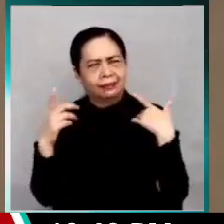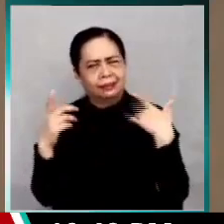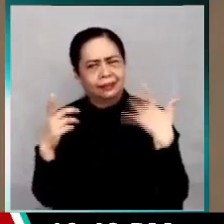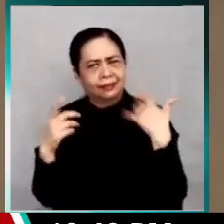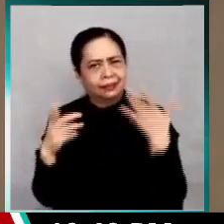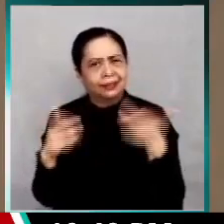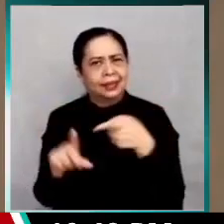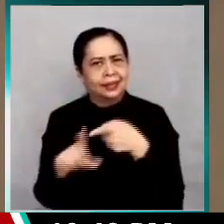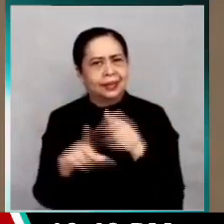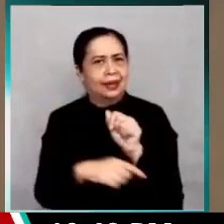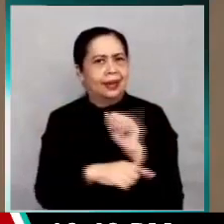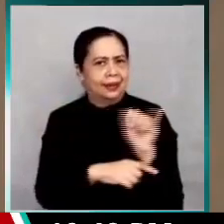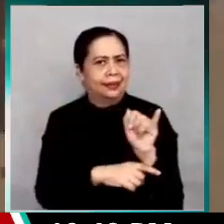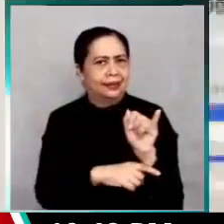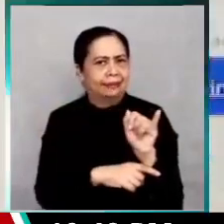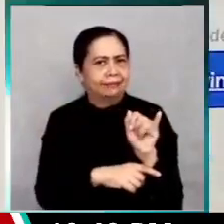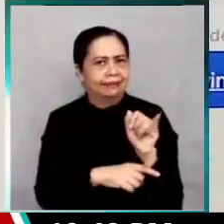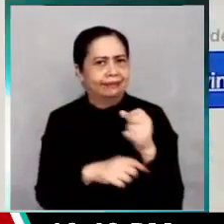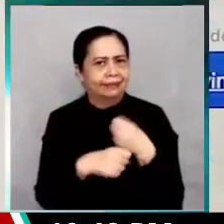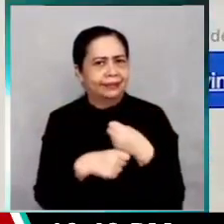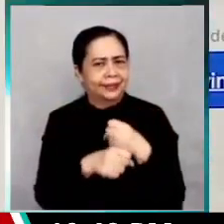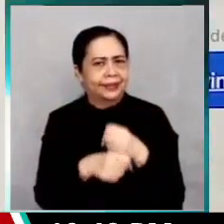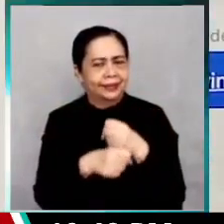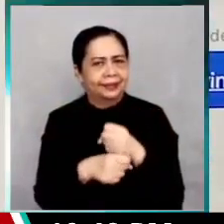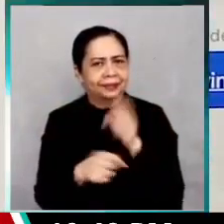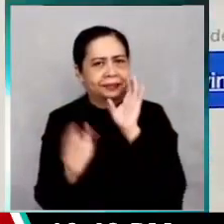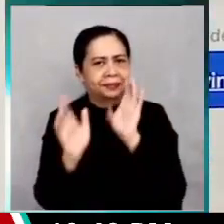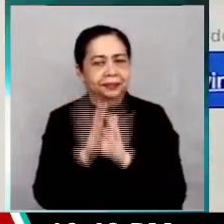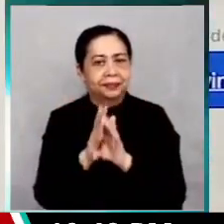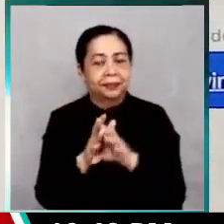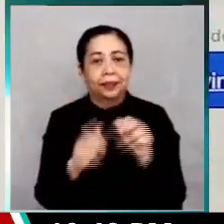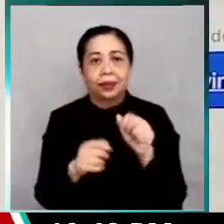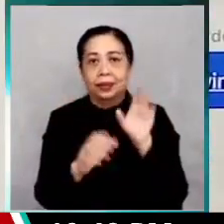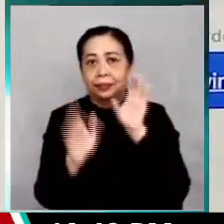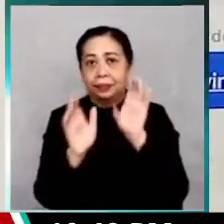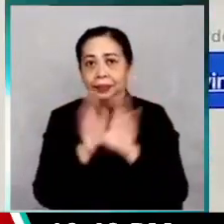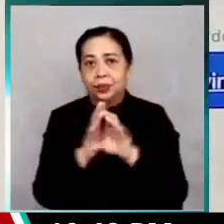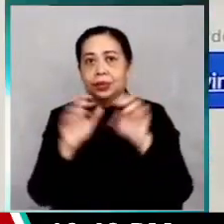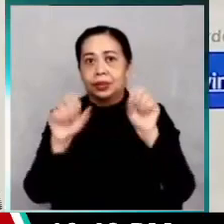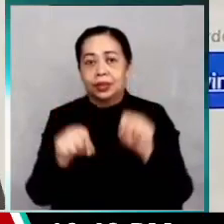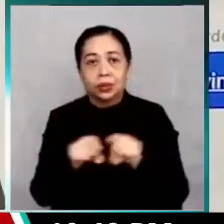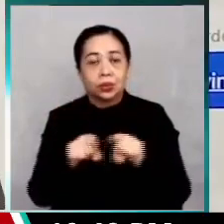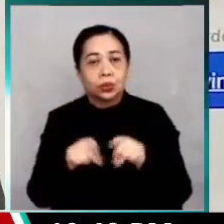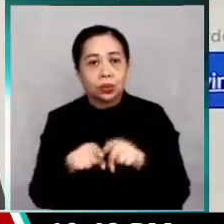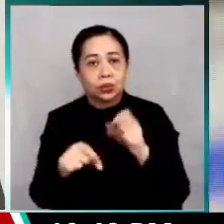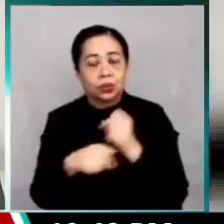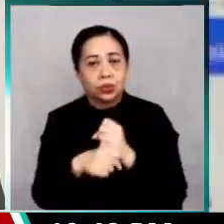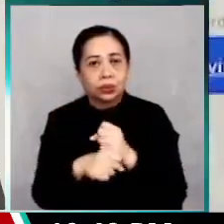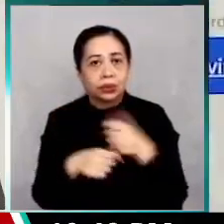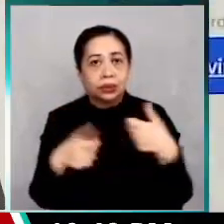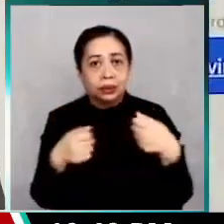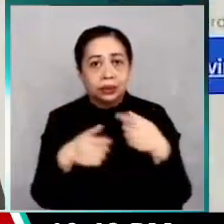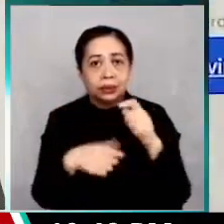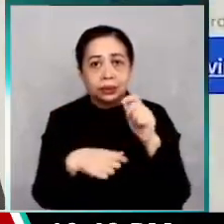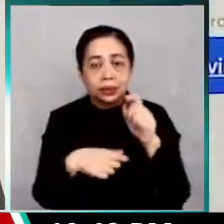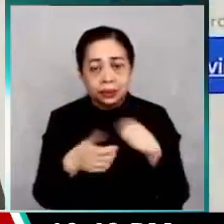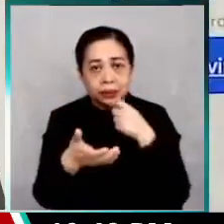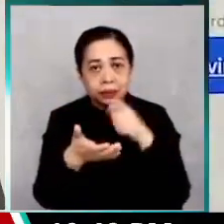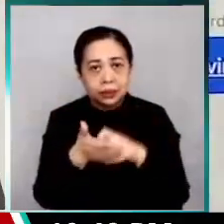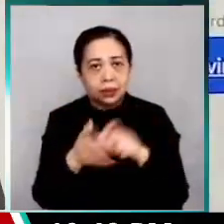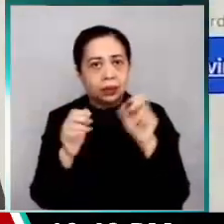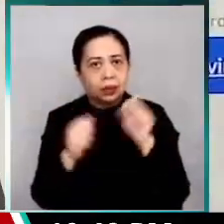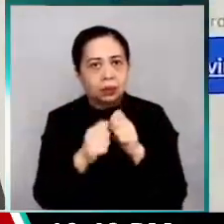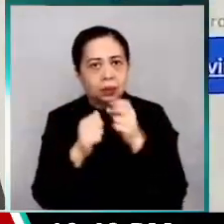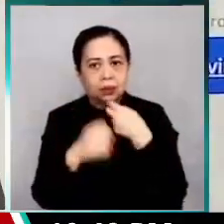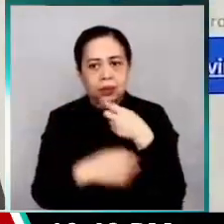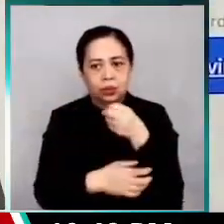is an AI-generated image. Bukod sa images, kaya rin mag-generate ng texts ng AI. Pwede mo itong utusang gumawa